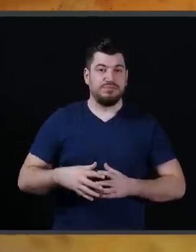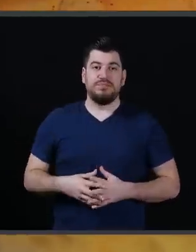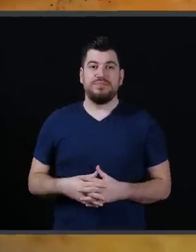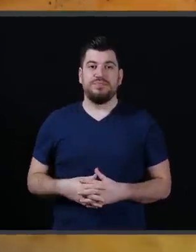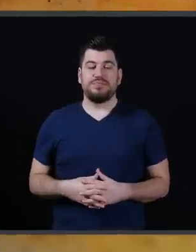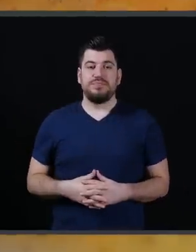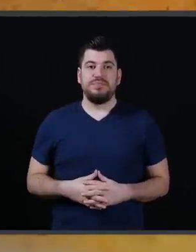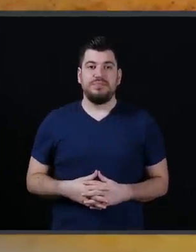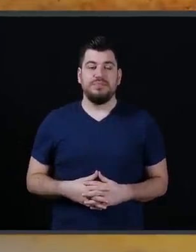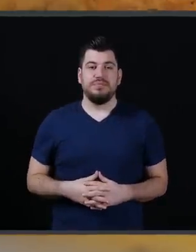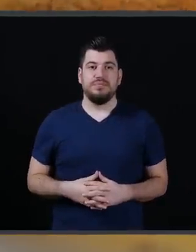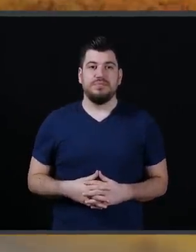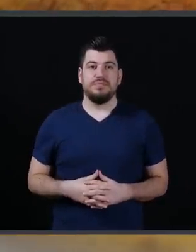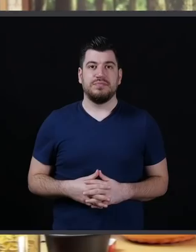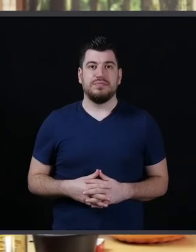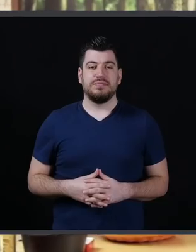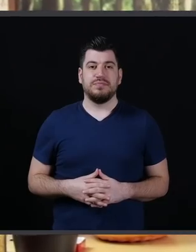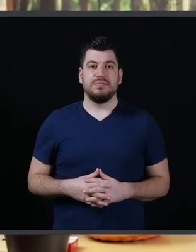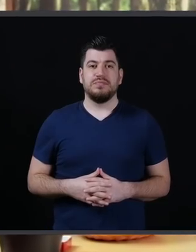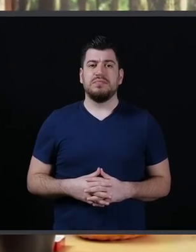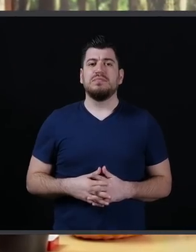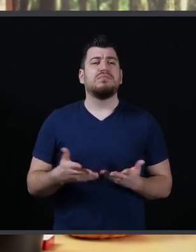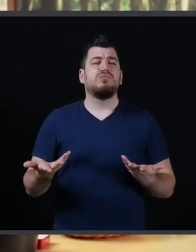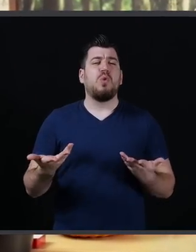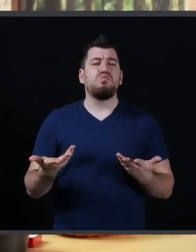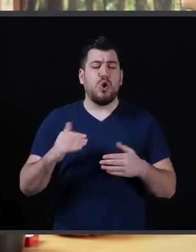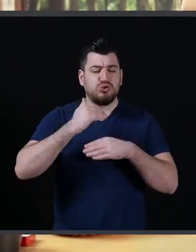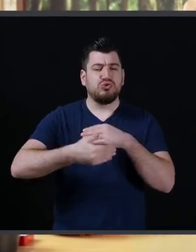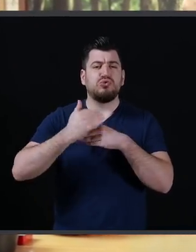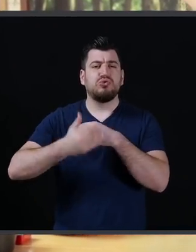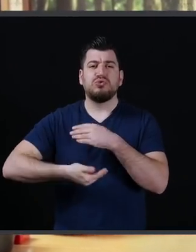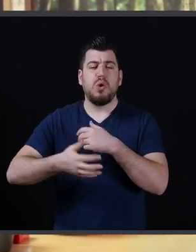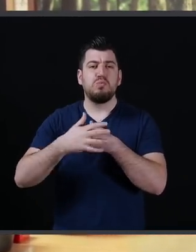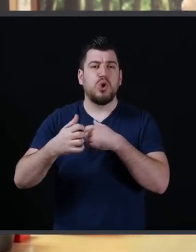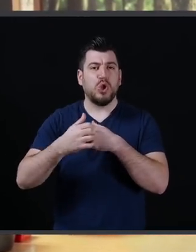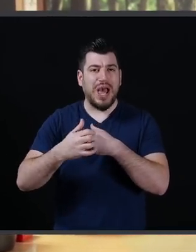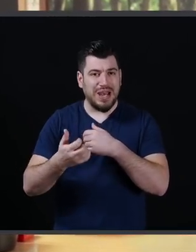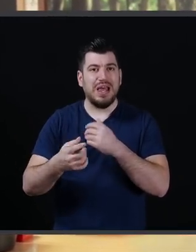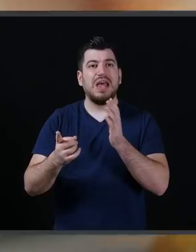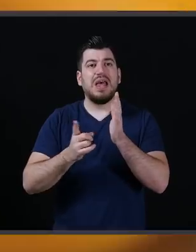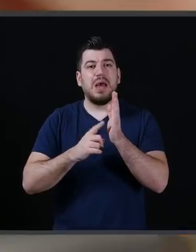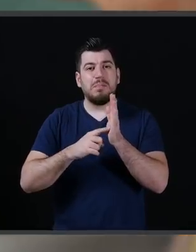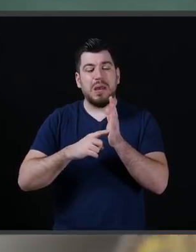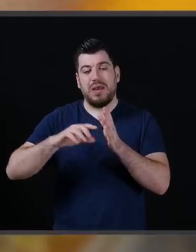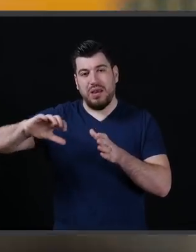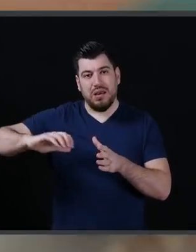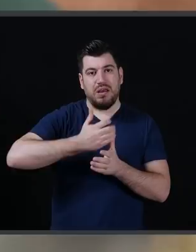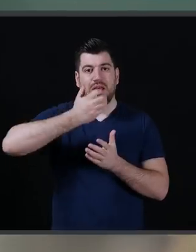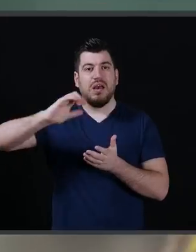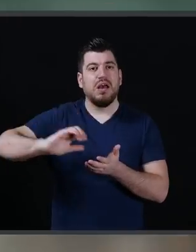Το πως κόβουμε πορτοκάλι Είναι πολύ εύκολο Πως βγάζουμε το ξύσμα μάλλον Ξεκινάμε από τη μία Και πάμε προς την άλλη Έτσι